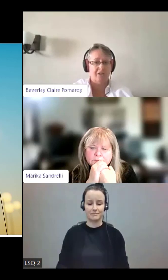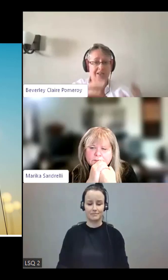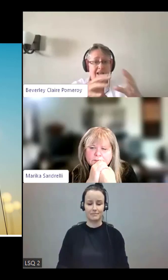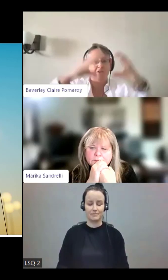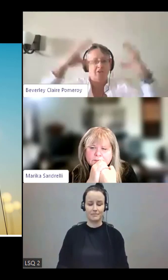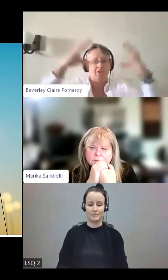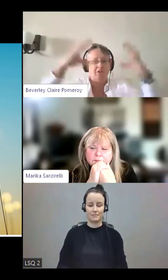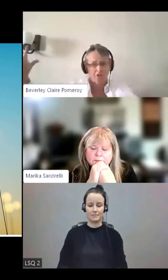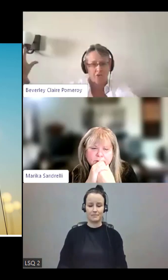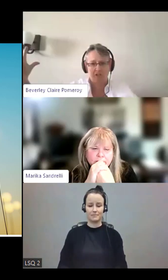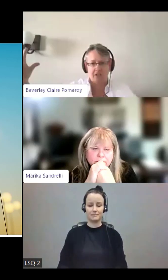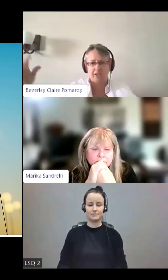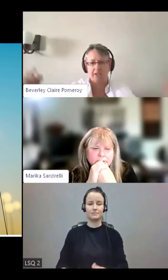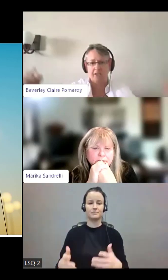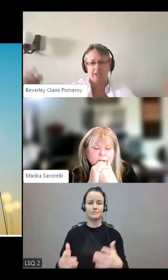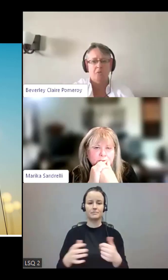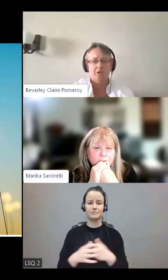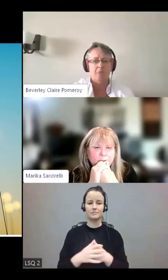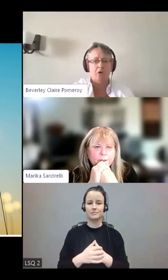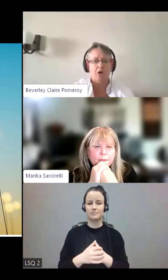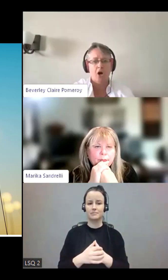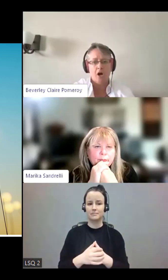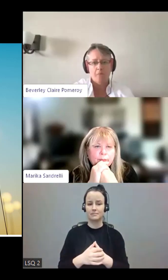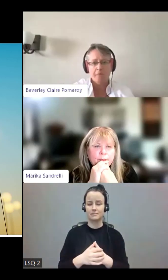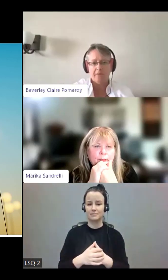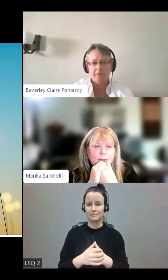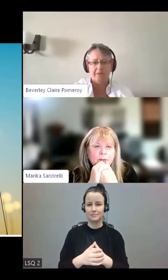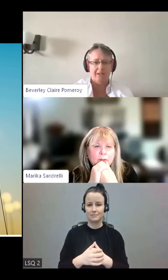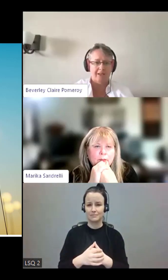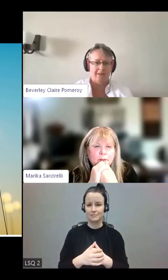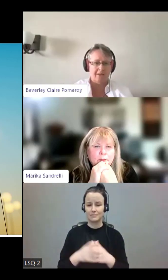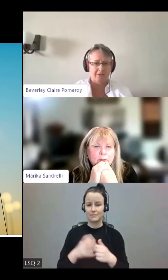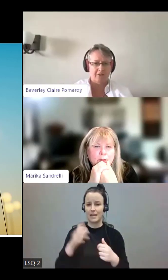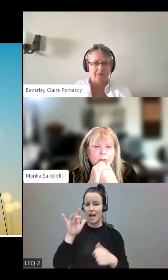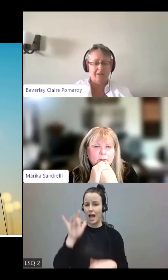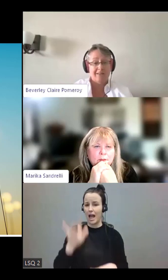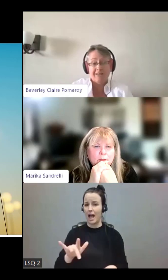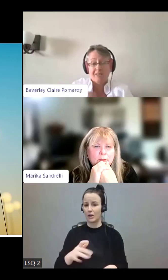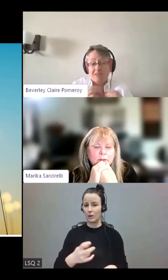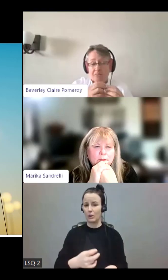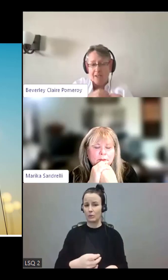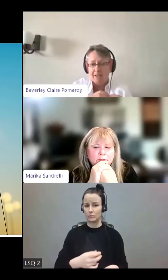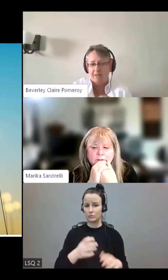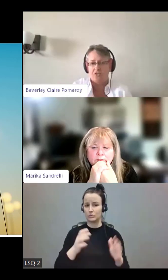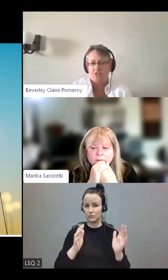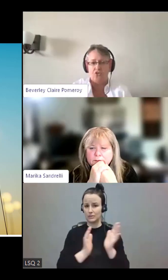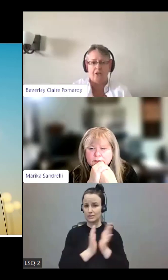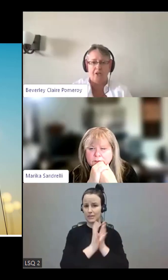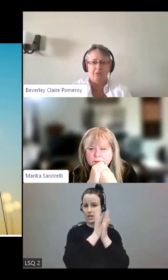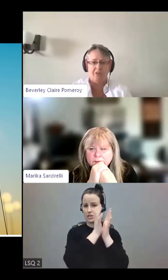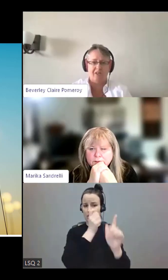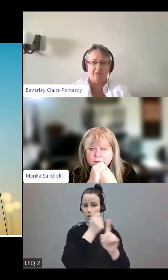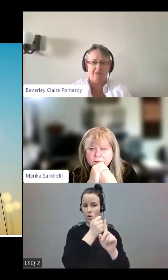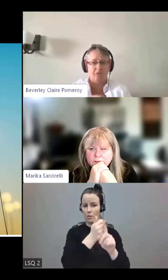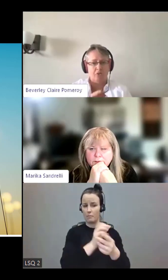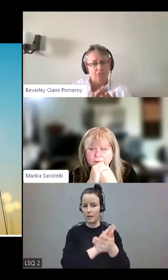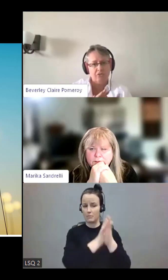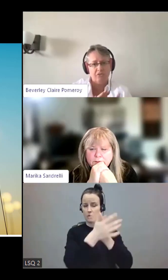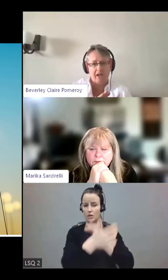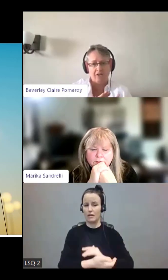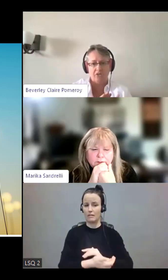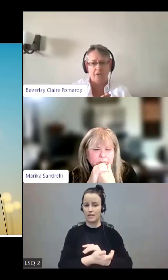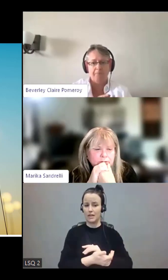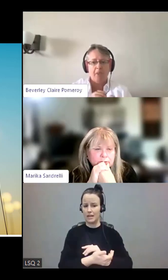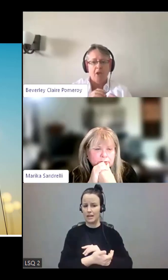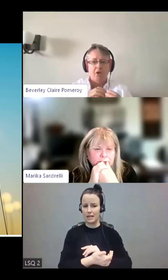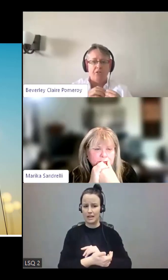élevé de devenir des adultes plus compétents et que malgré tous les facteurs de risque, un